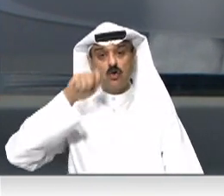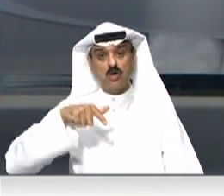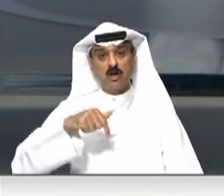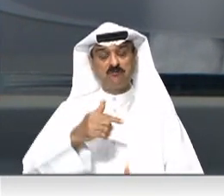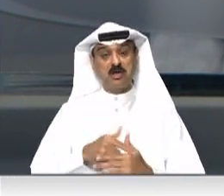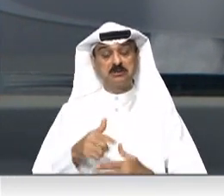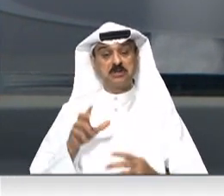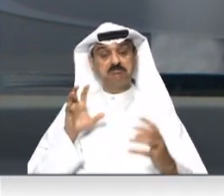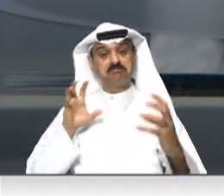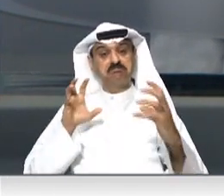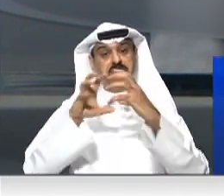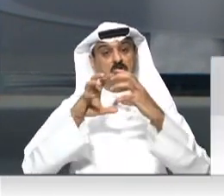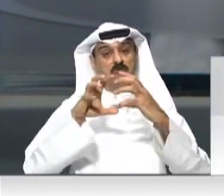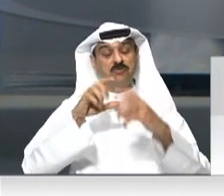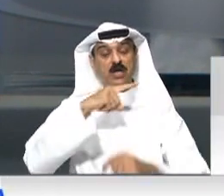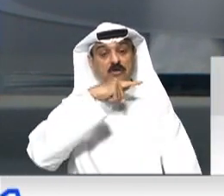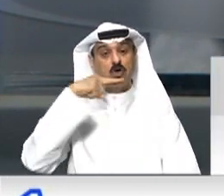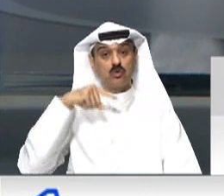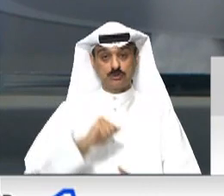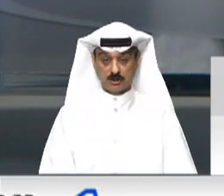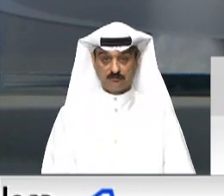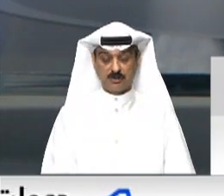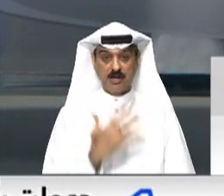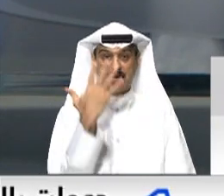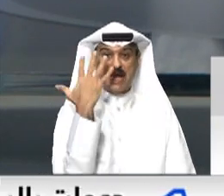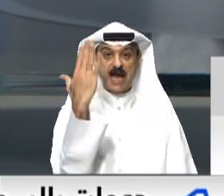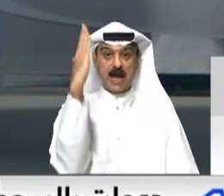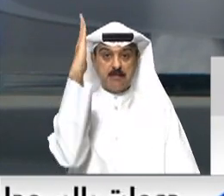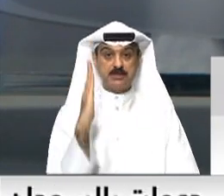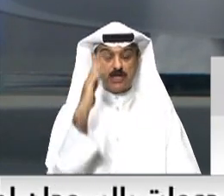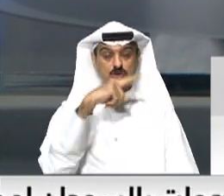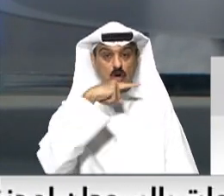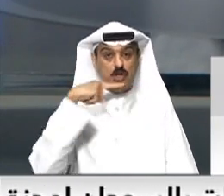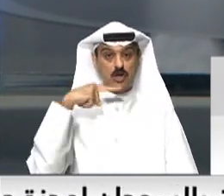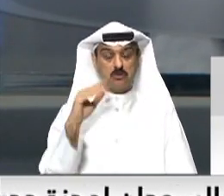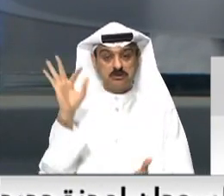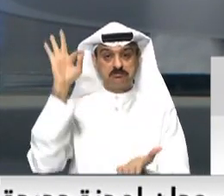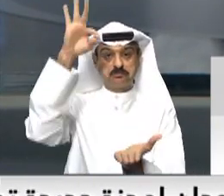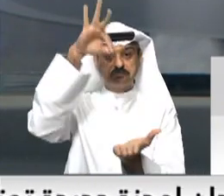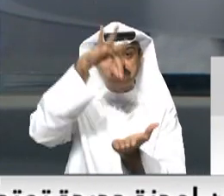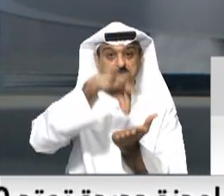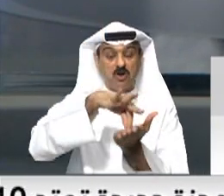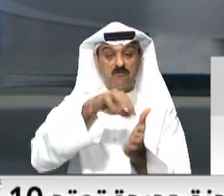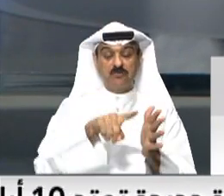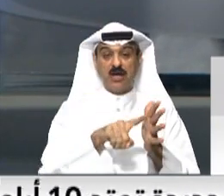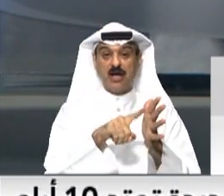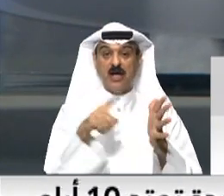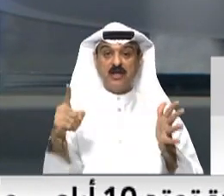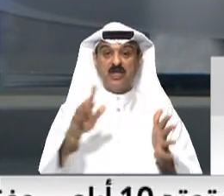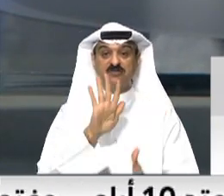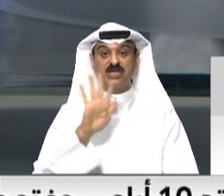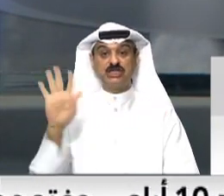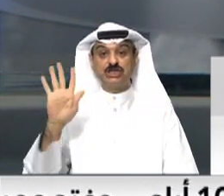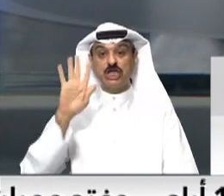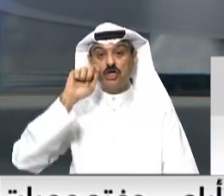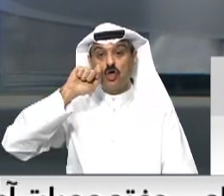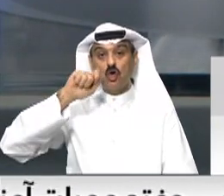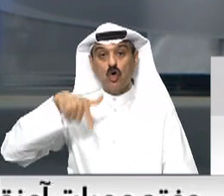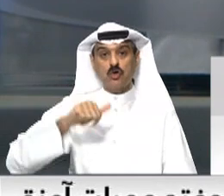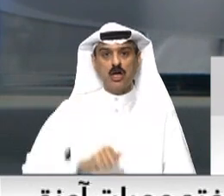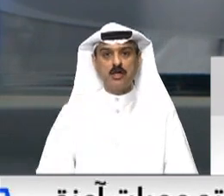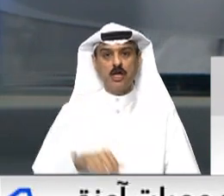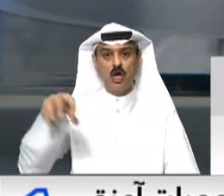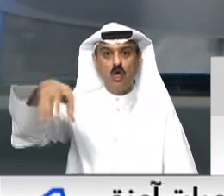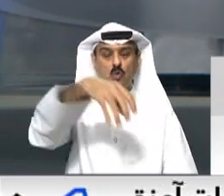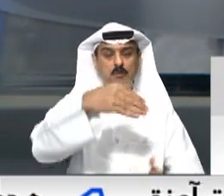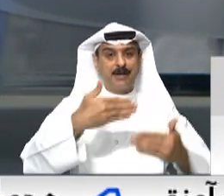القوات الروسيه هذا وقد اصابت خمسه صواريخ روسيه على الاقل مدينه والمناطق المحيطه بها